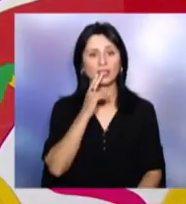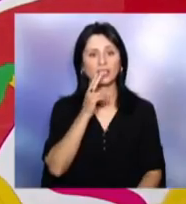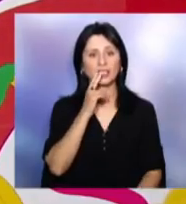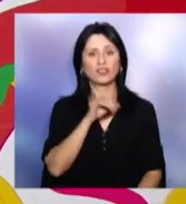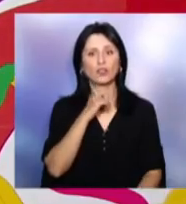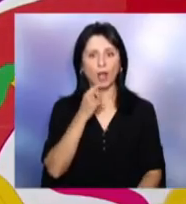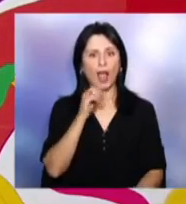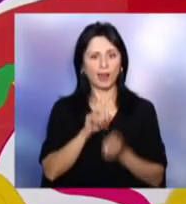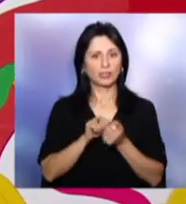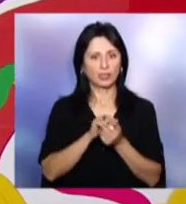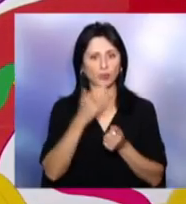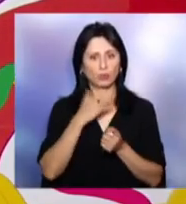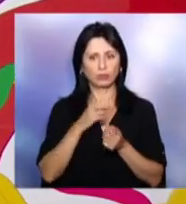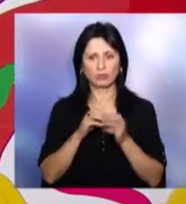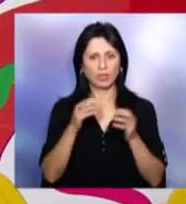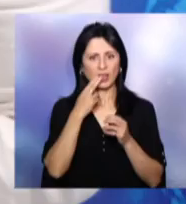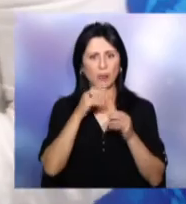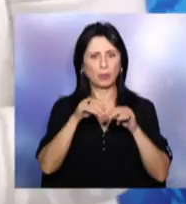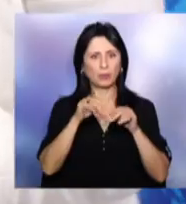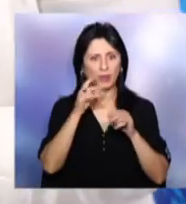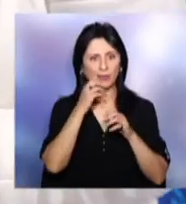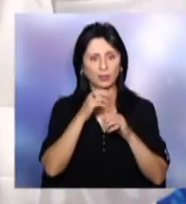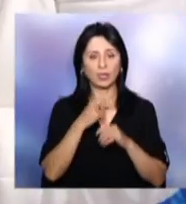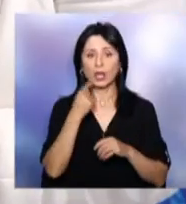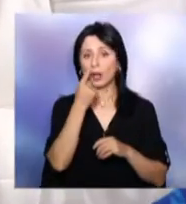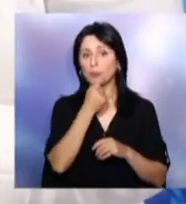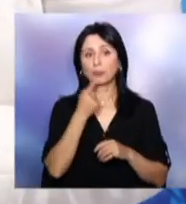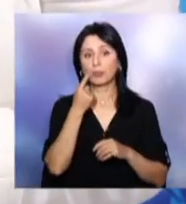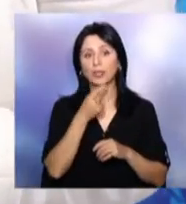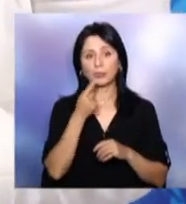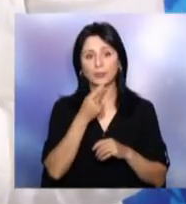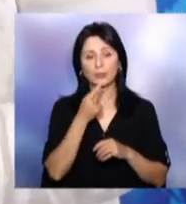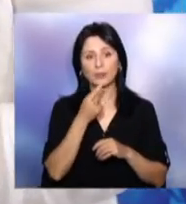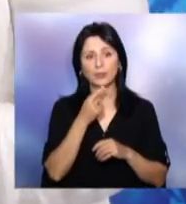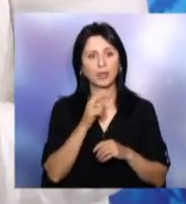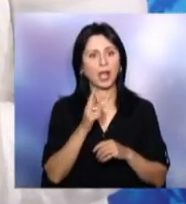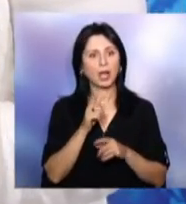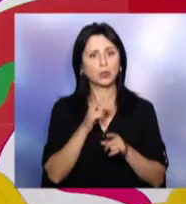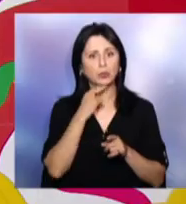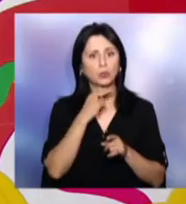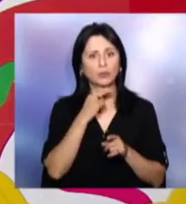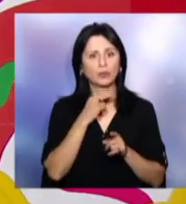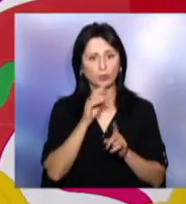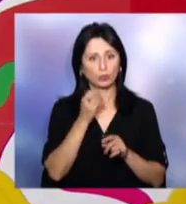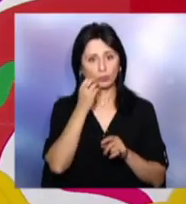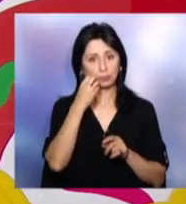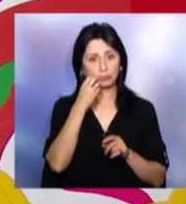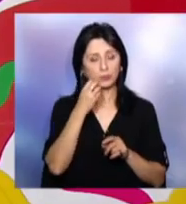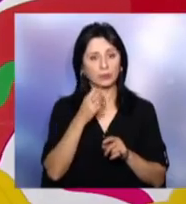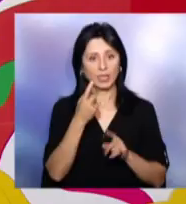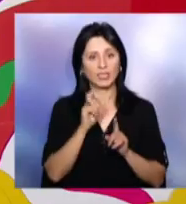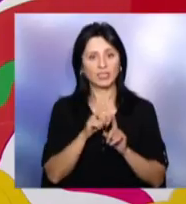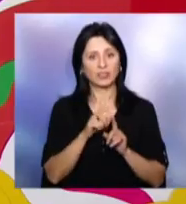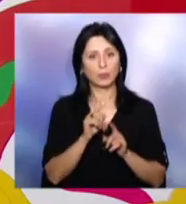თვითონ. შემდგომ პირის ღრუში უნდა დათვალიერდეს როგორც ღძილი. რატომ იყო ეს საყურადღებო? მოდით ესეც ვუთხრათ ერთი